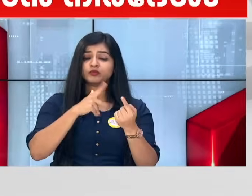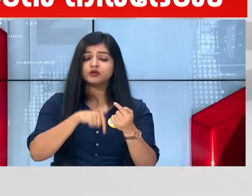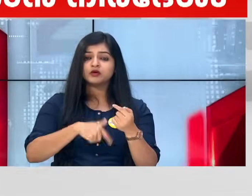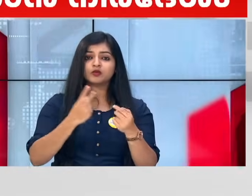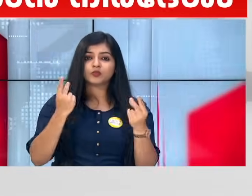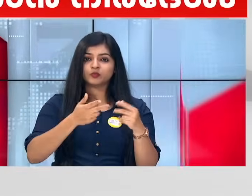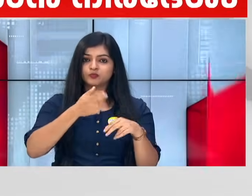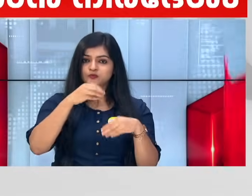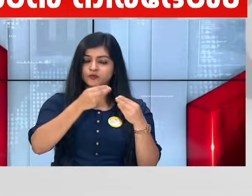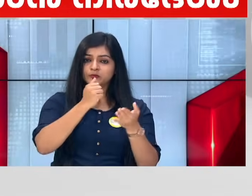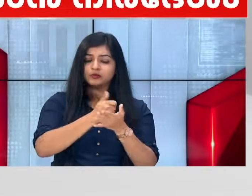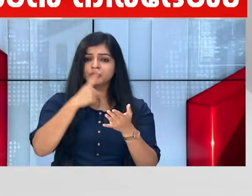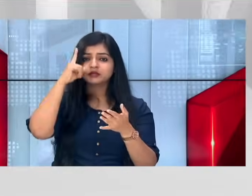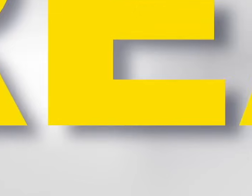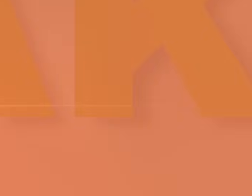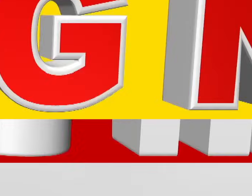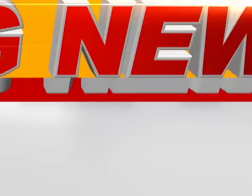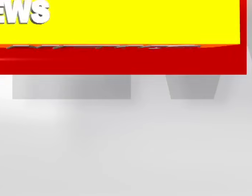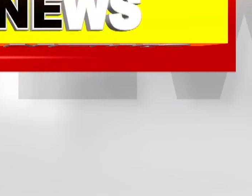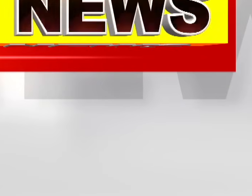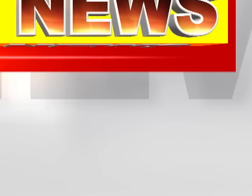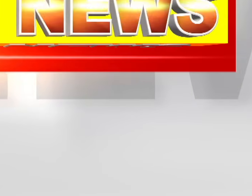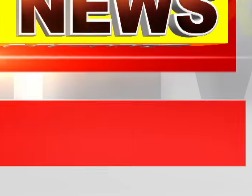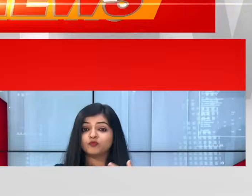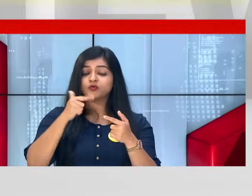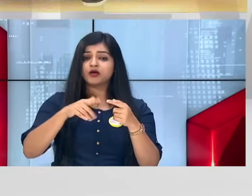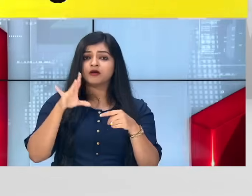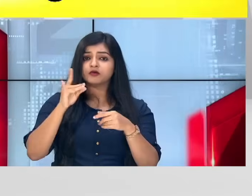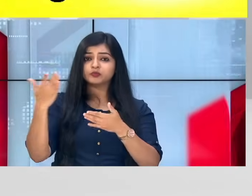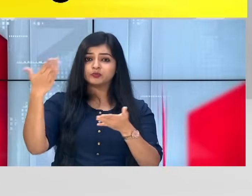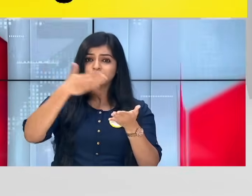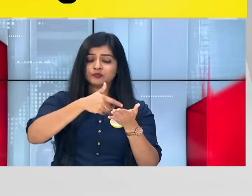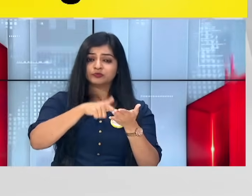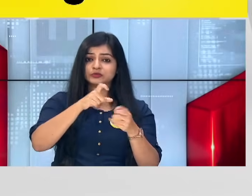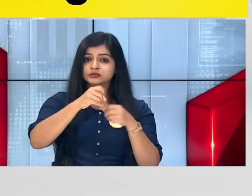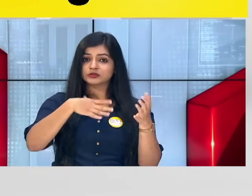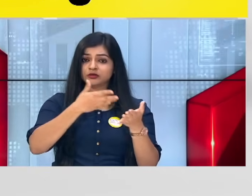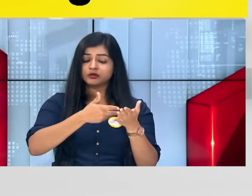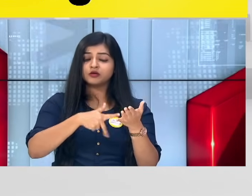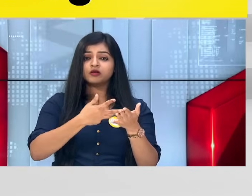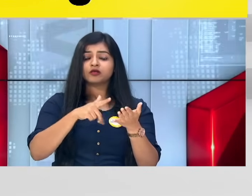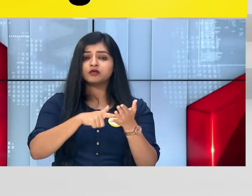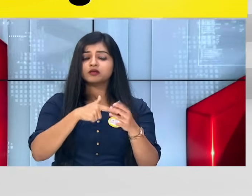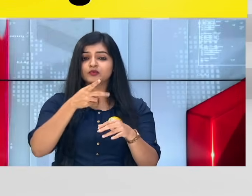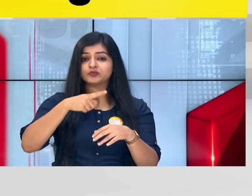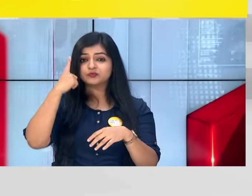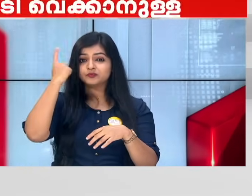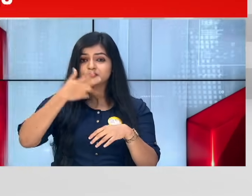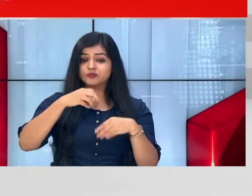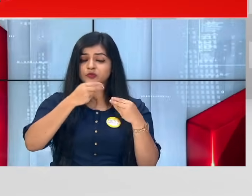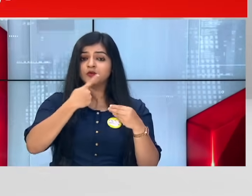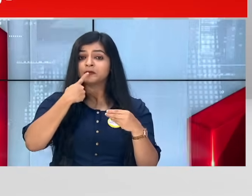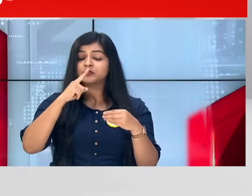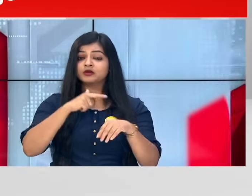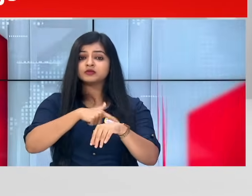കാലതാമസമാണ്. വന്യമൃഗങ്ങൾ ഈ നാട്ടിലേക്ക് ഇറങ്ങുമ്പോൾ മയക്കുവെടി വയ്ക്കുന്നതിലടക്കം വലിയ കാലതാമസമുണ്ട്. അതുകൊണ്ട് തന്നെ ഇക്കാര്യങ്ങൾ പരിഗണിക്കണമെന്നൊരു